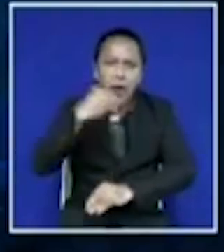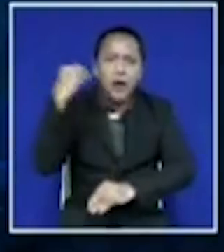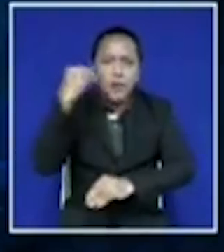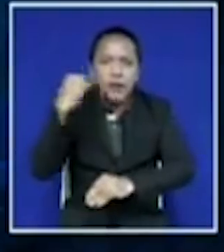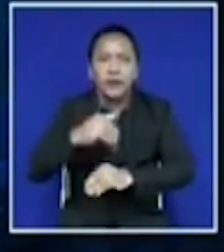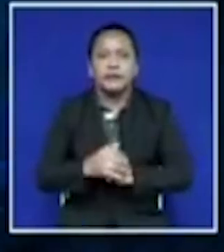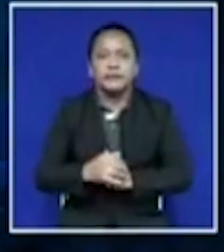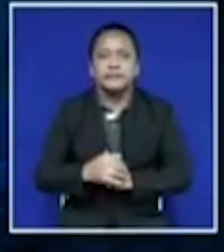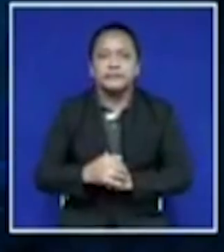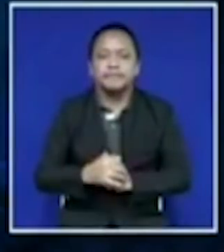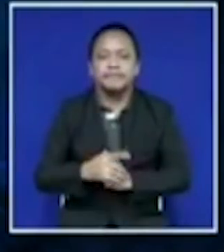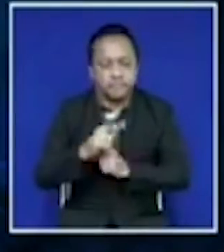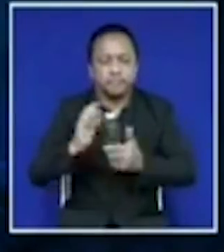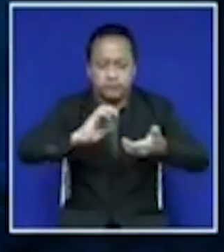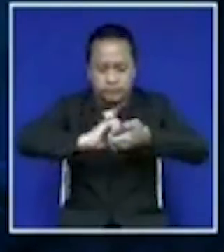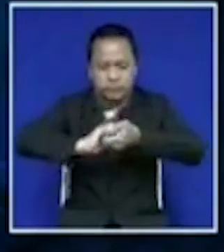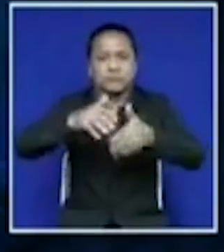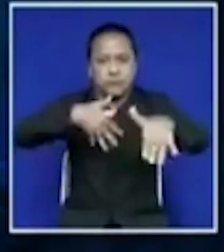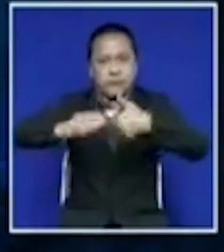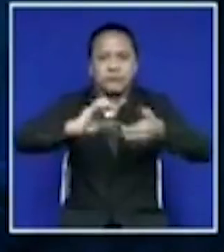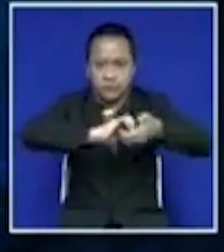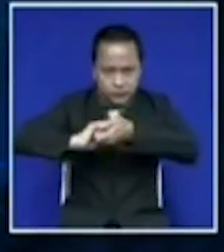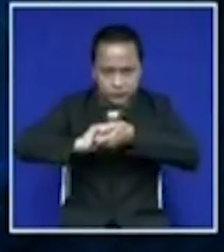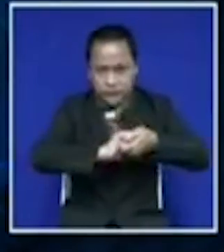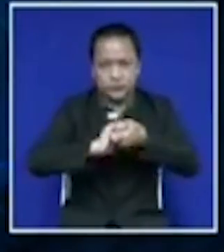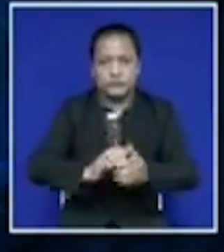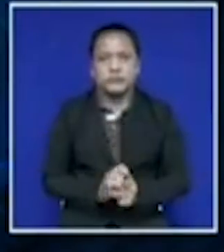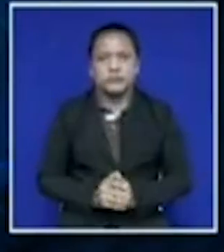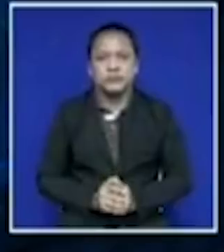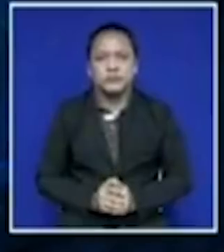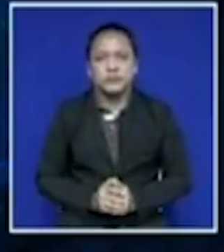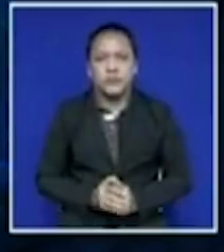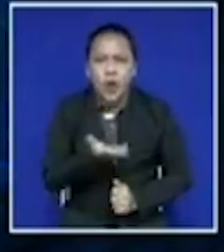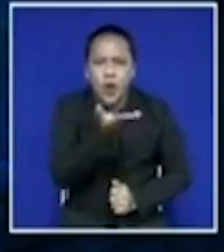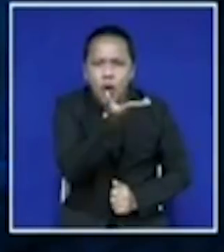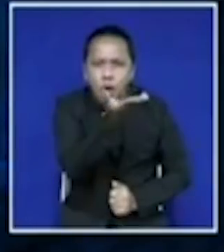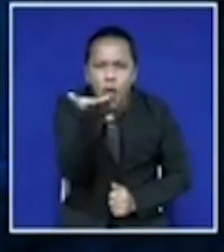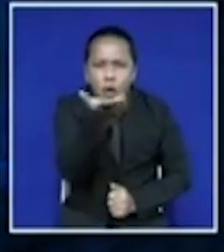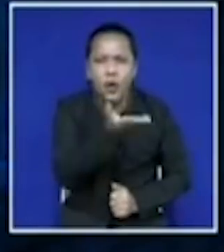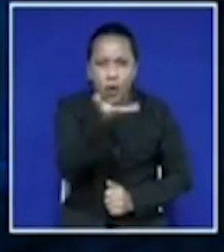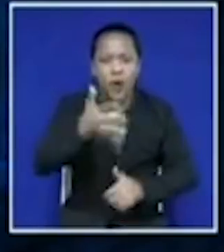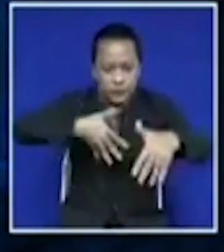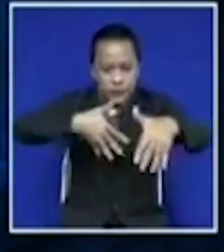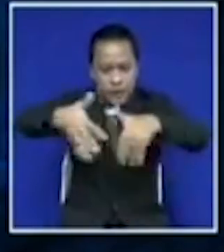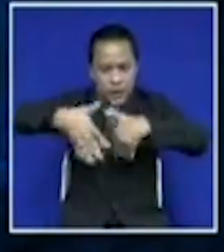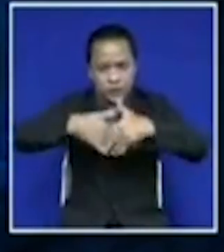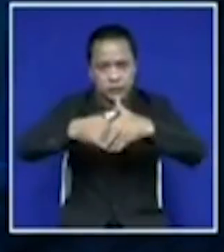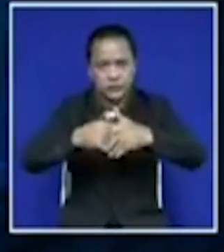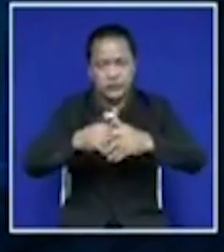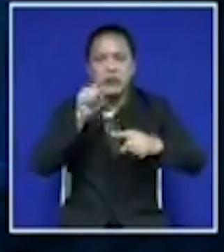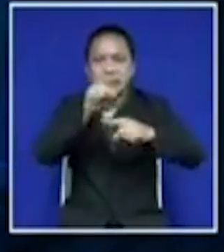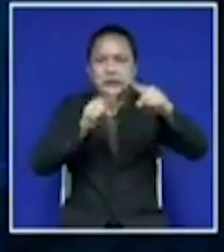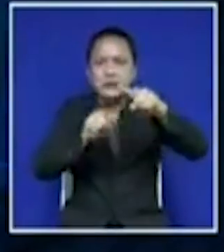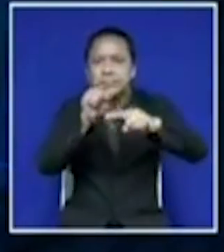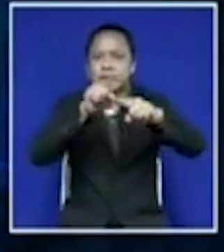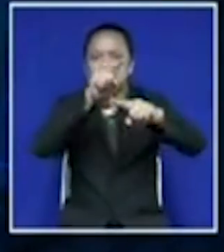ที่ต้องเกิดความร่วมมือของประชาชนเขาบอกว่าขอเรียกร้องให้ประชาชนราว1ใน4ของทั้งห